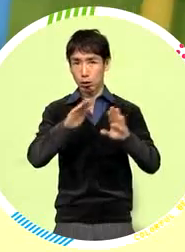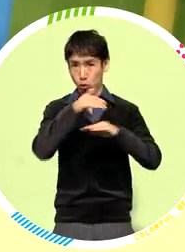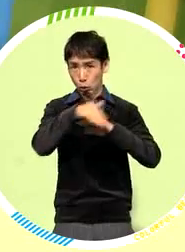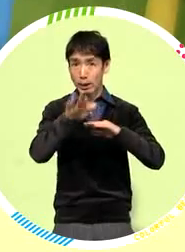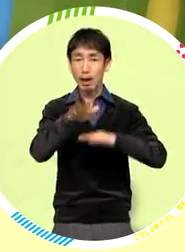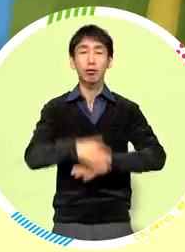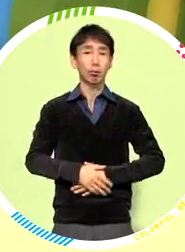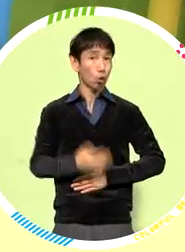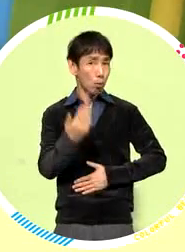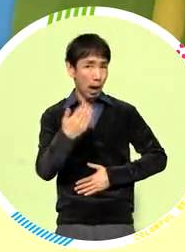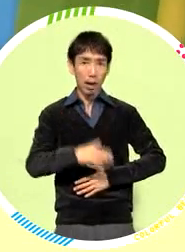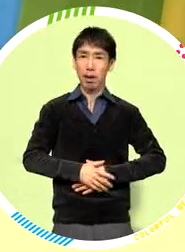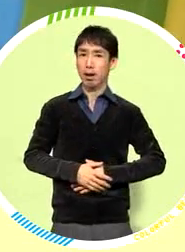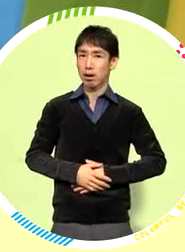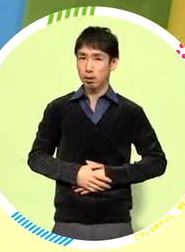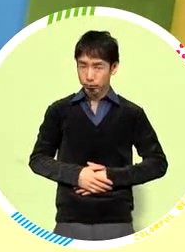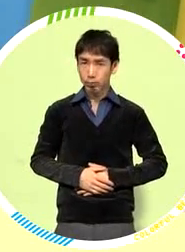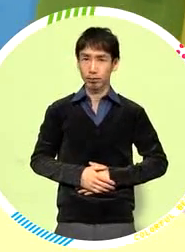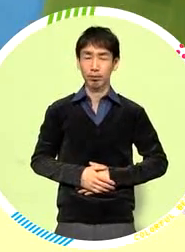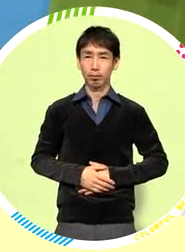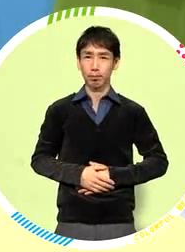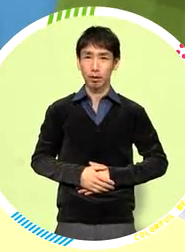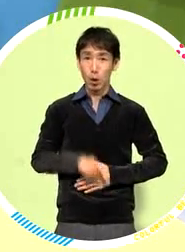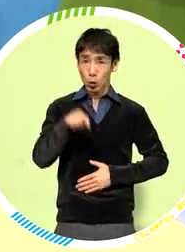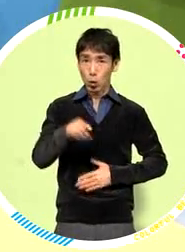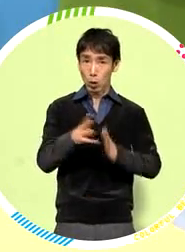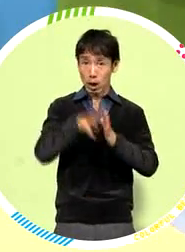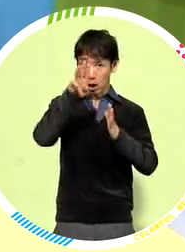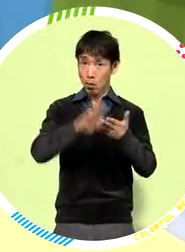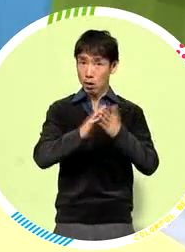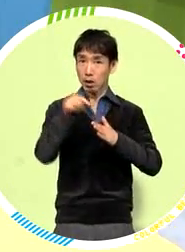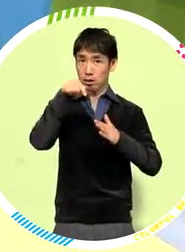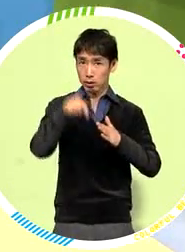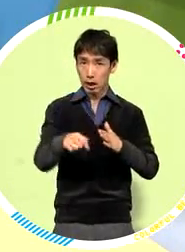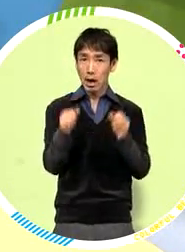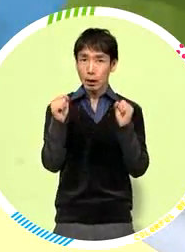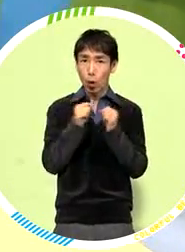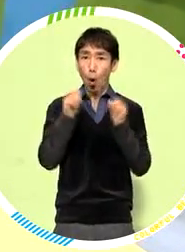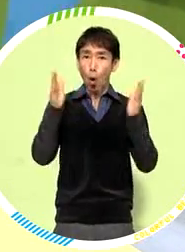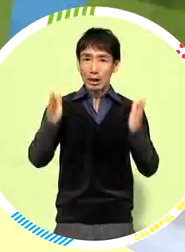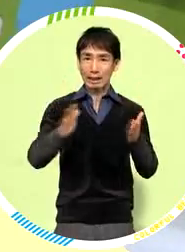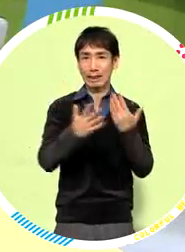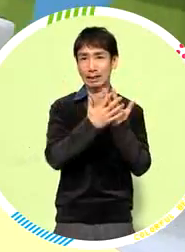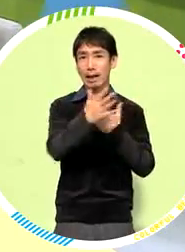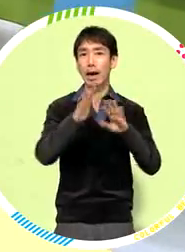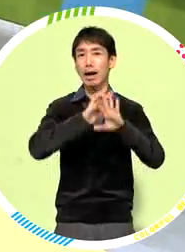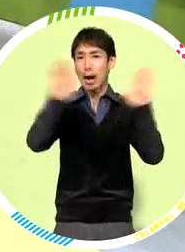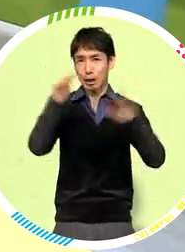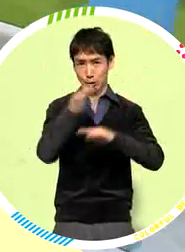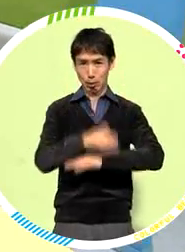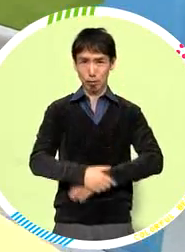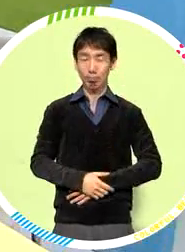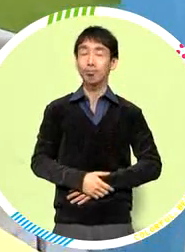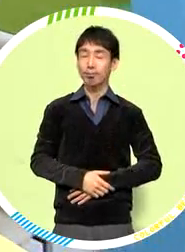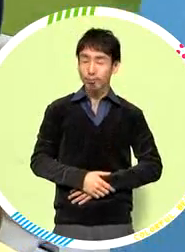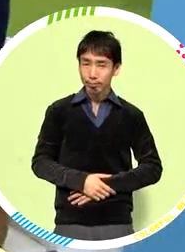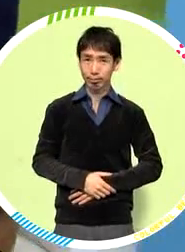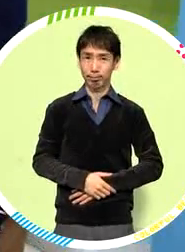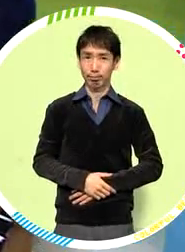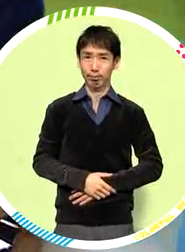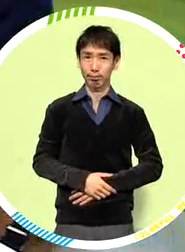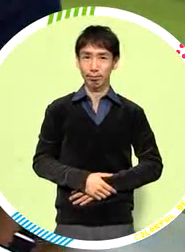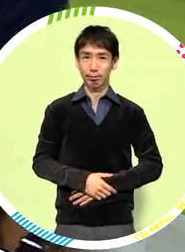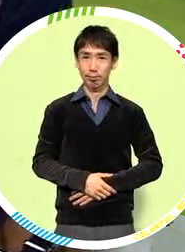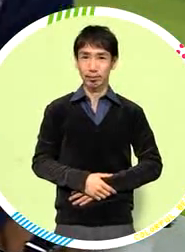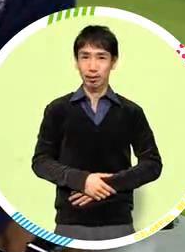んとですね、その本大会に先駆けて、ここ神奈川県で冬季大会が開催されるんですよ。 そうなん